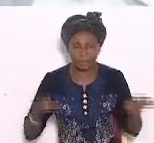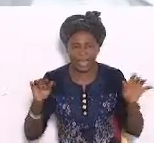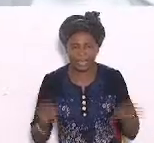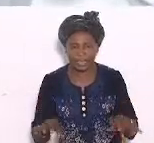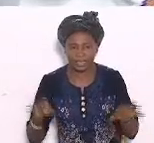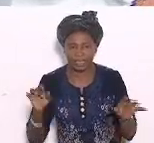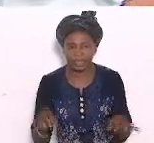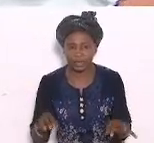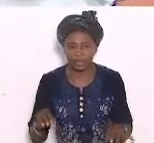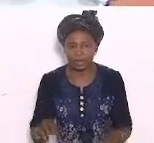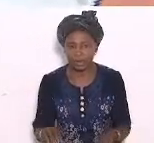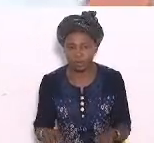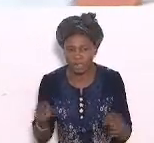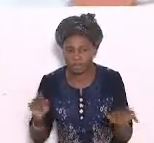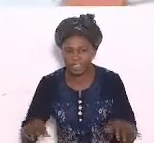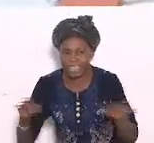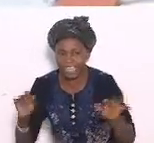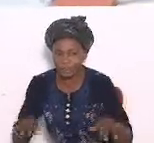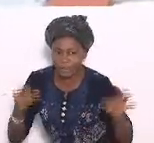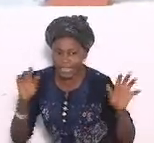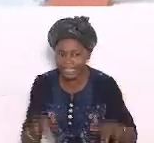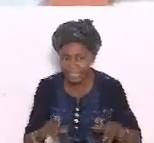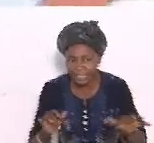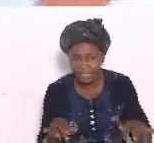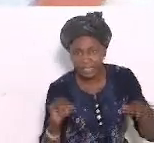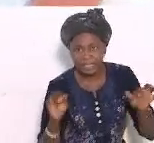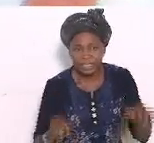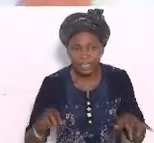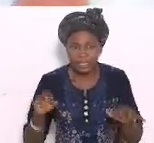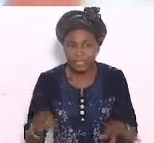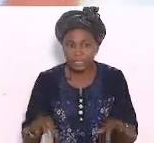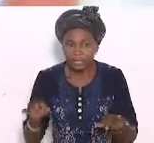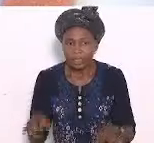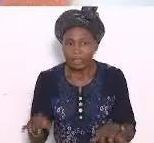bless us with the